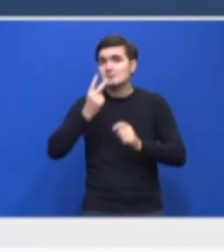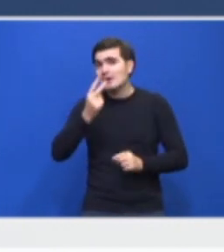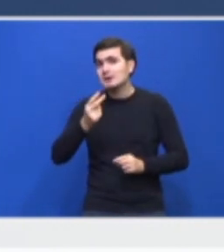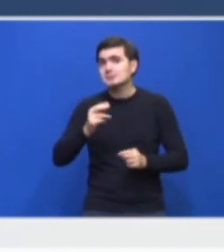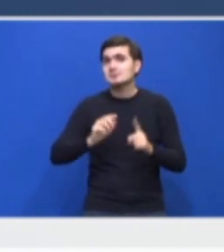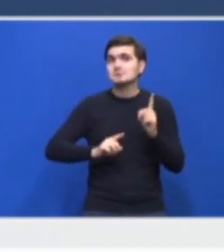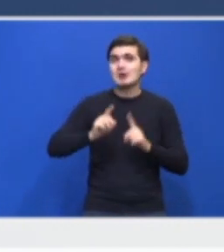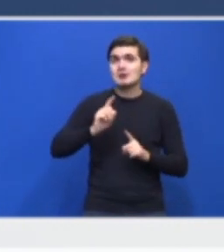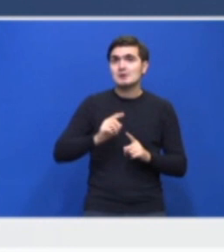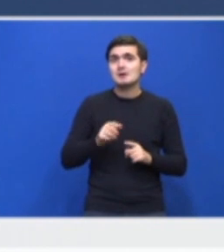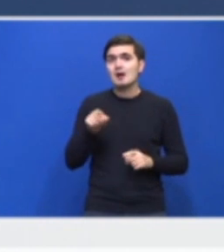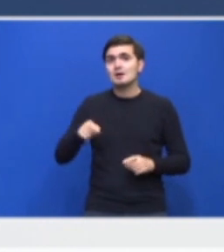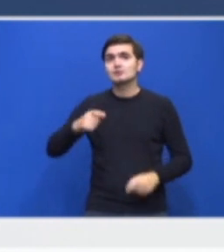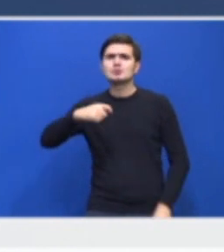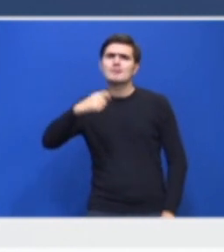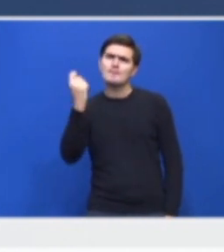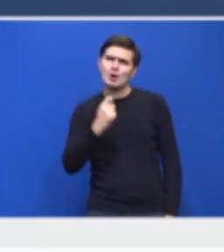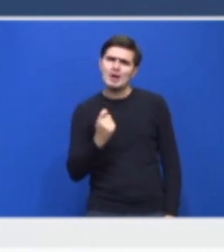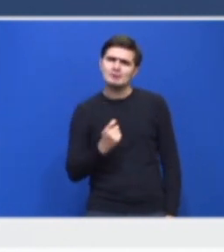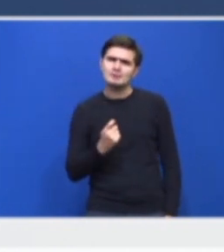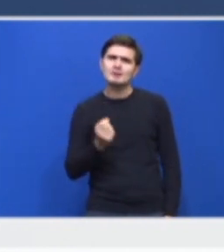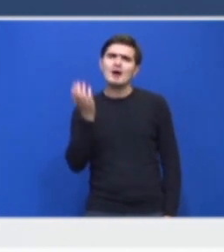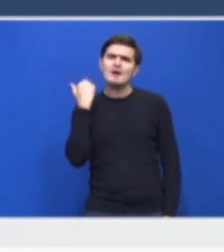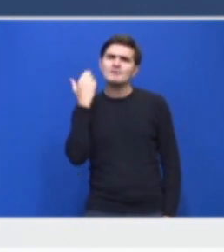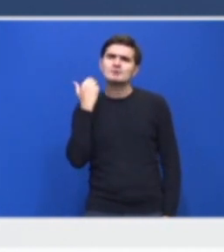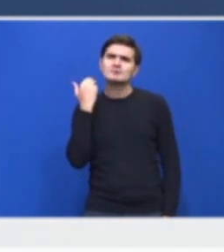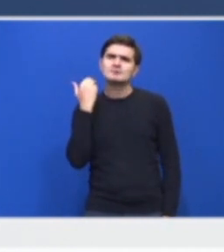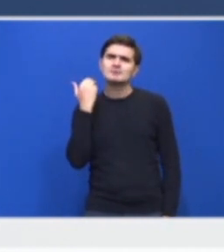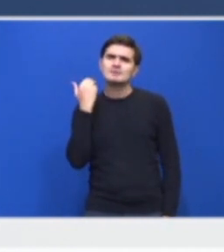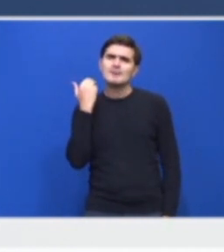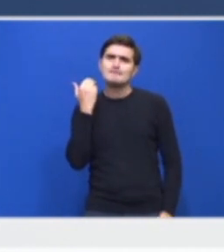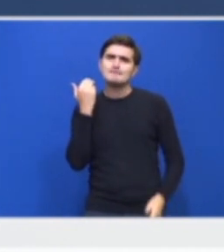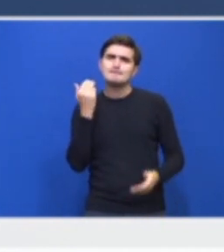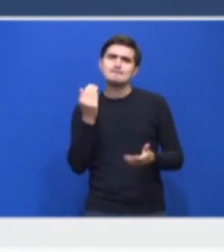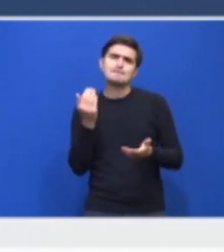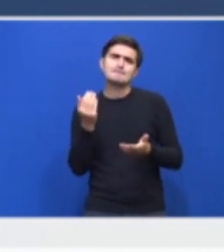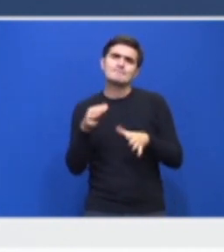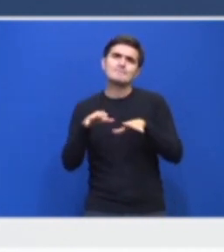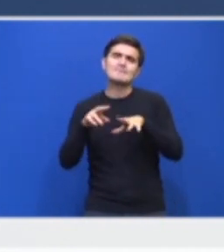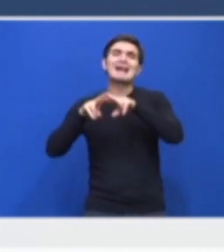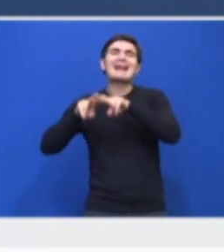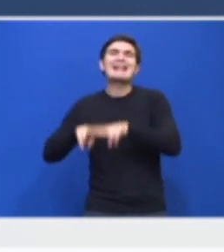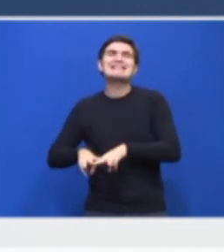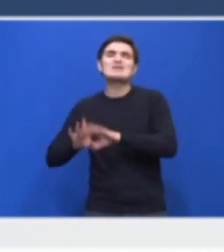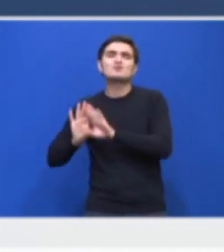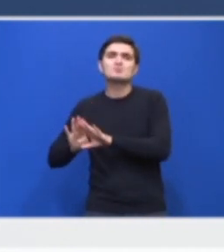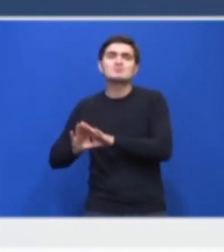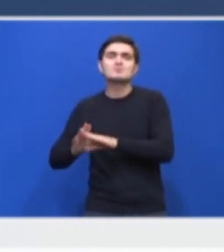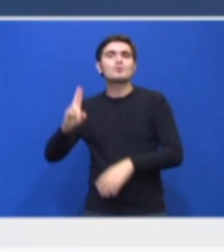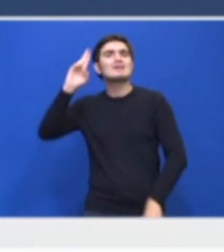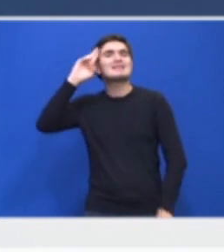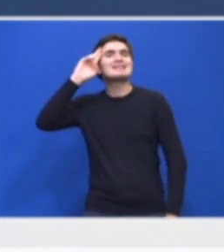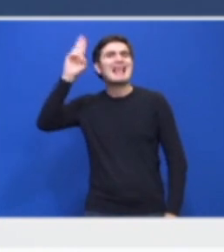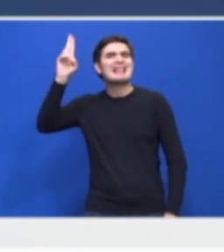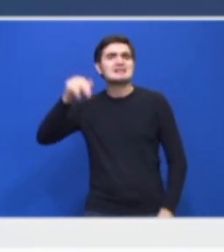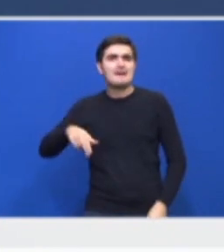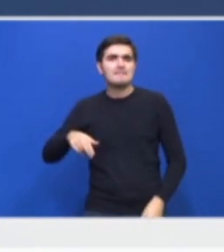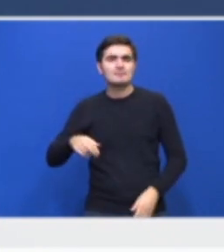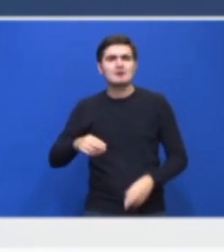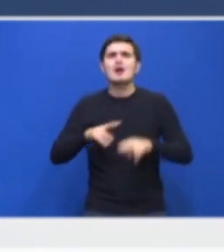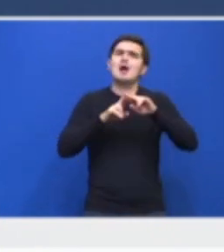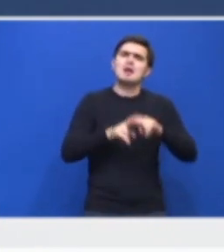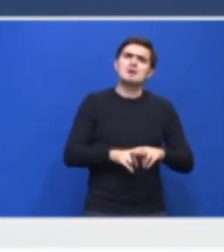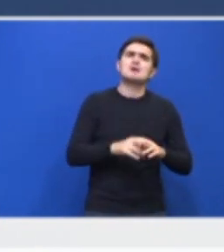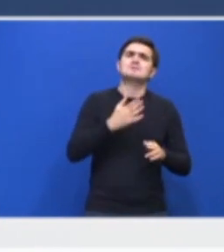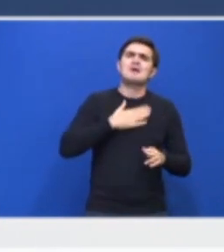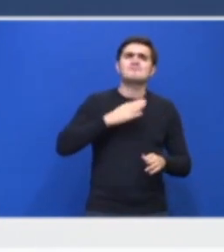cumva acest proiect a fost reținut sau a fost pus să fie reținut intenționat. Reacția lui Stelian